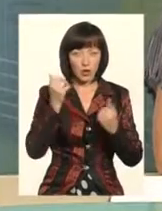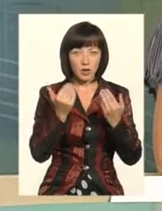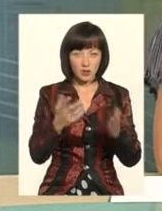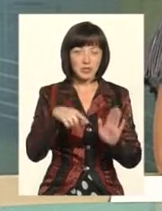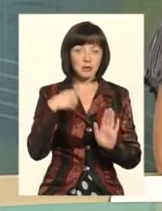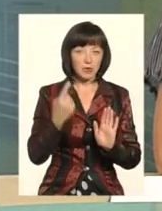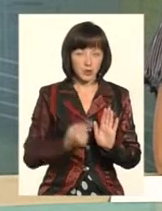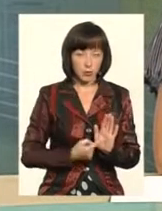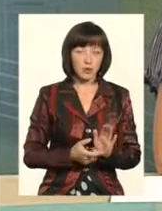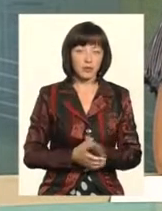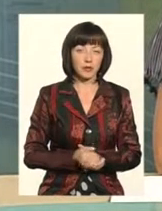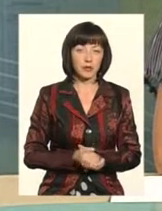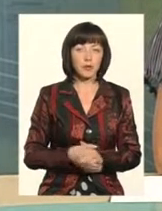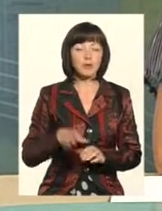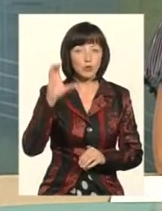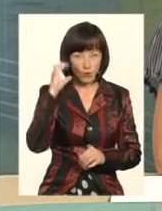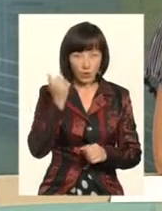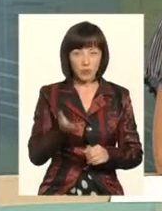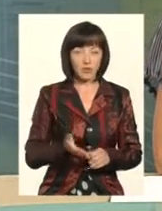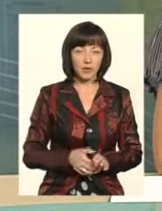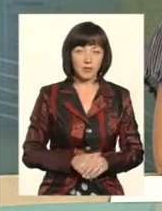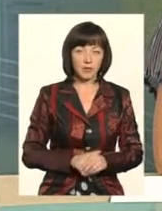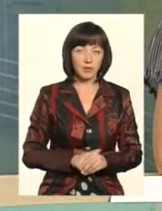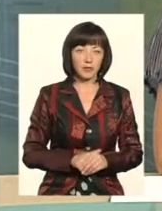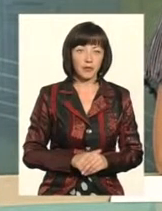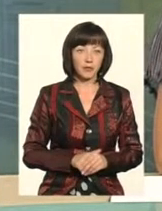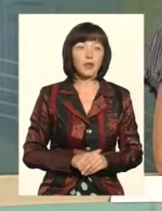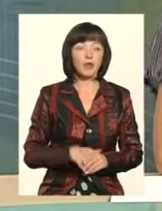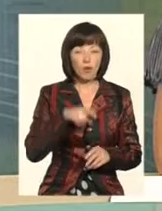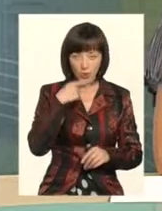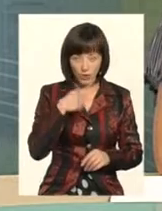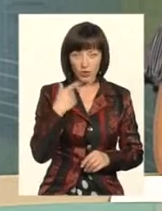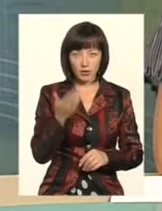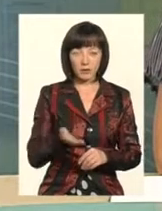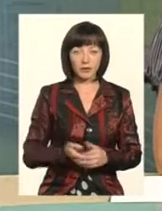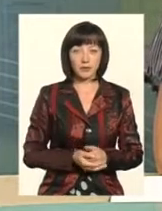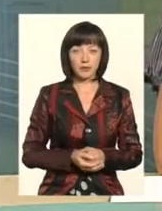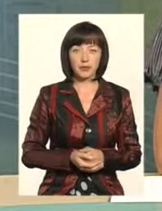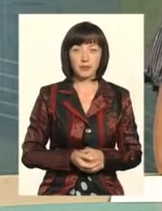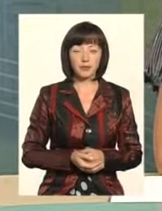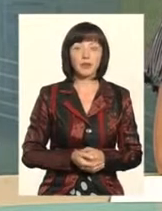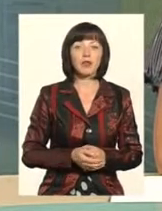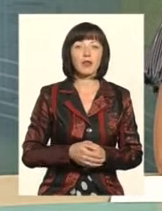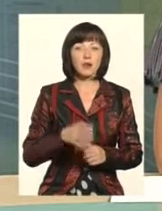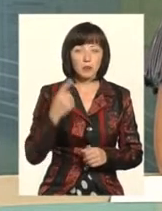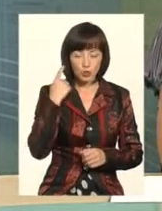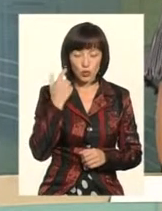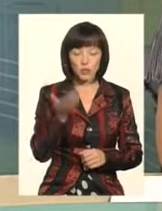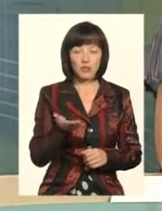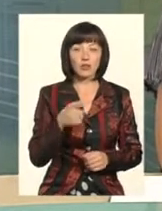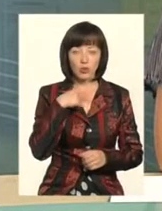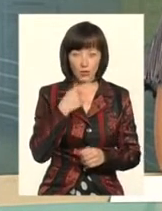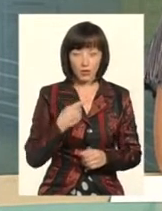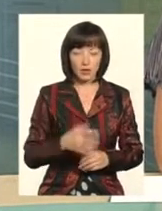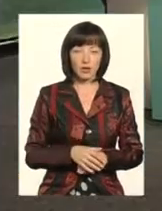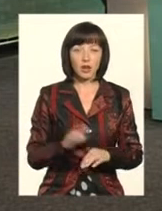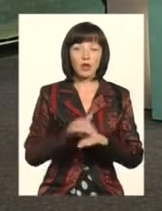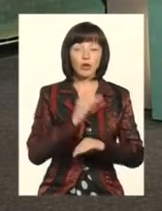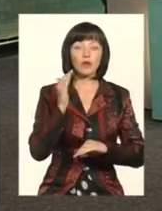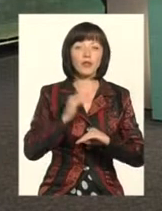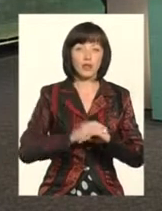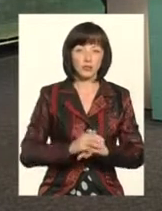ставте своє запитання. Алло? Алло, говоріть, будь ласка. Алло. Ми чуємо слухаємо вас, говоріть, будь ласка. Добрий